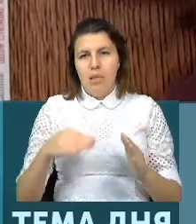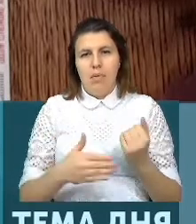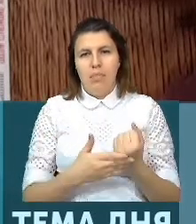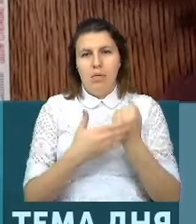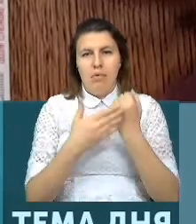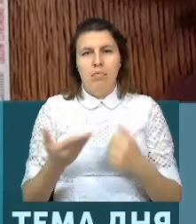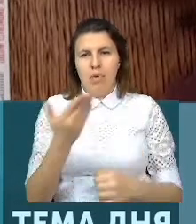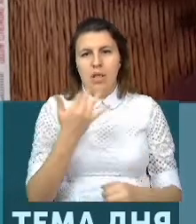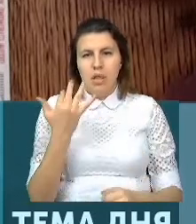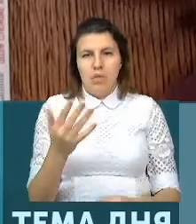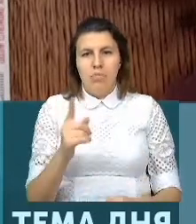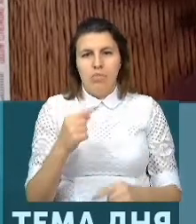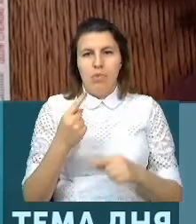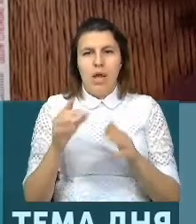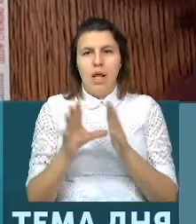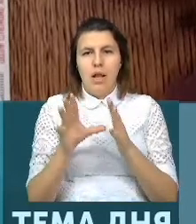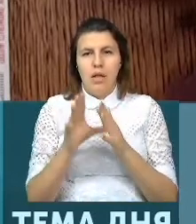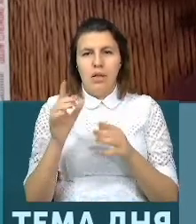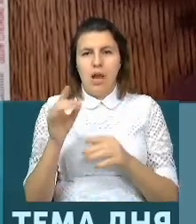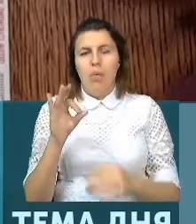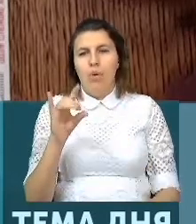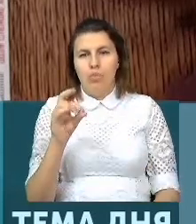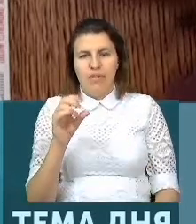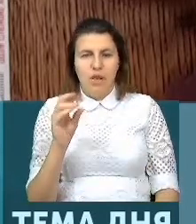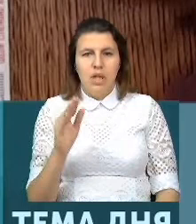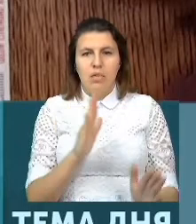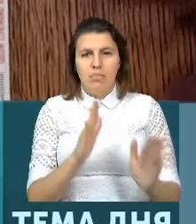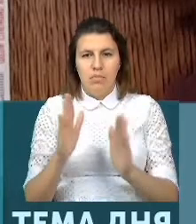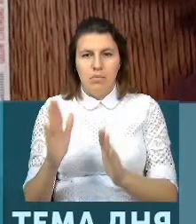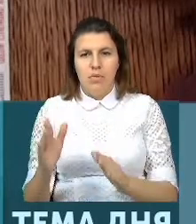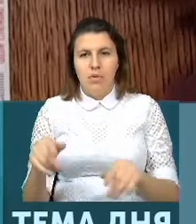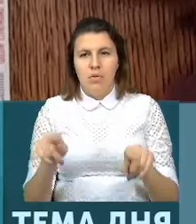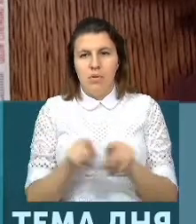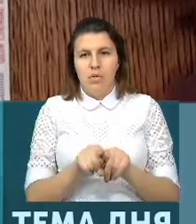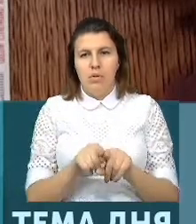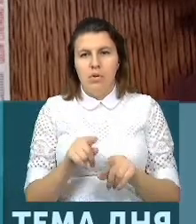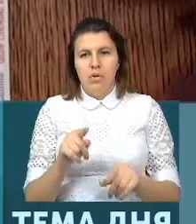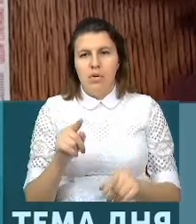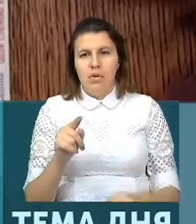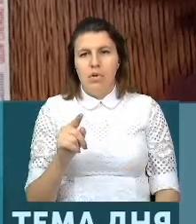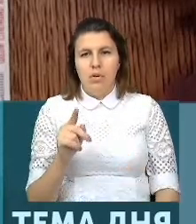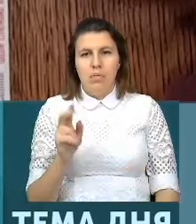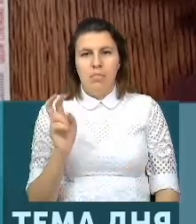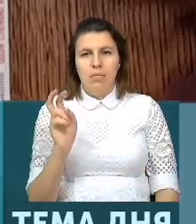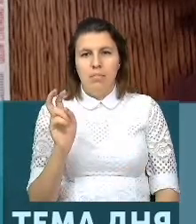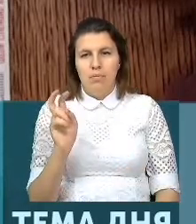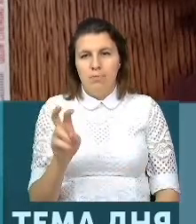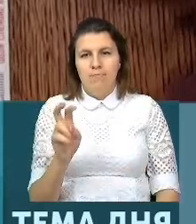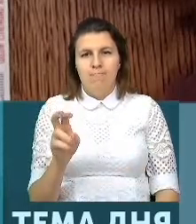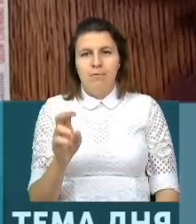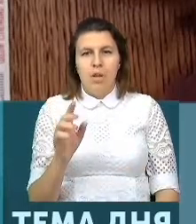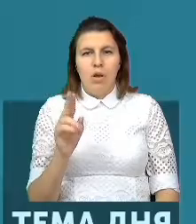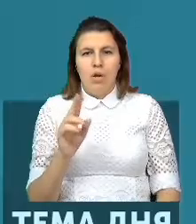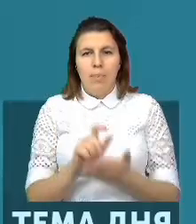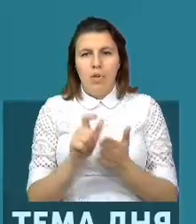электрооборудование в соответствие с требованиями действующего законодательства. Ну и каким-то образом, скажем так, его обозначили в помещении коммунального предприятия. Почему оно там находится?